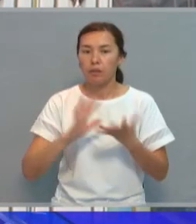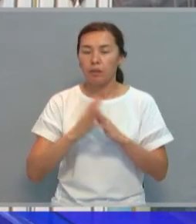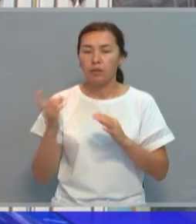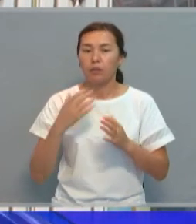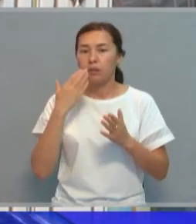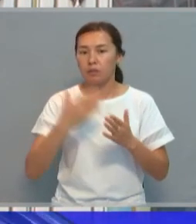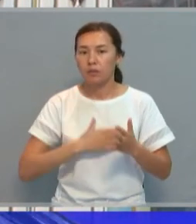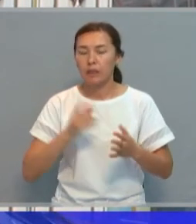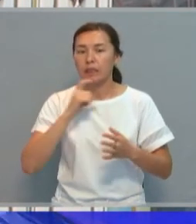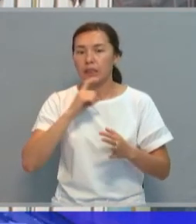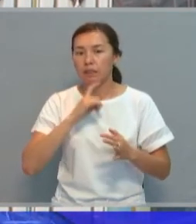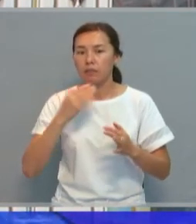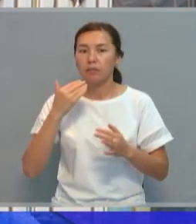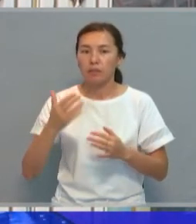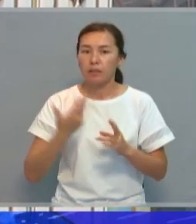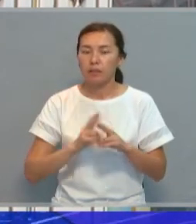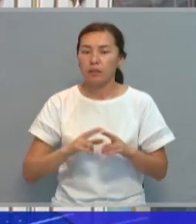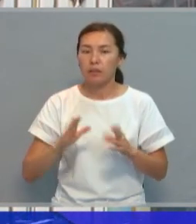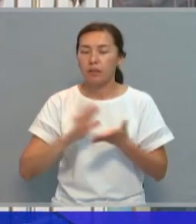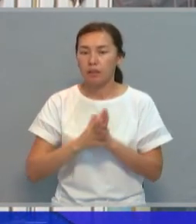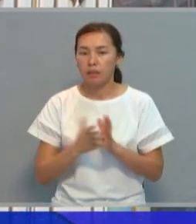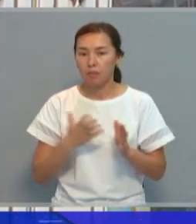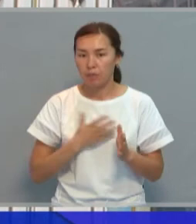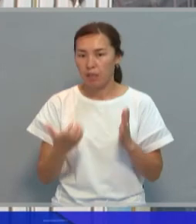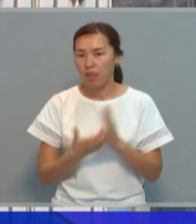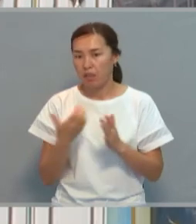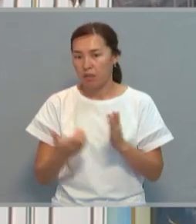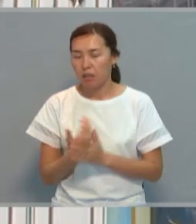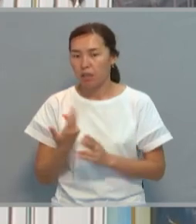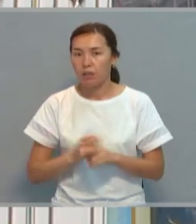жақсы көресің бе, экономиканы жақсы көресің бе, осы жағдай бізде дәлдік жетпей жатыр. Соны шақырар едім.